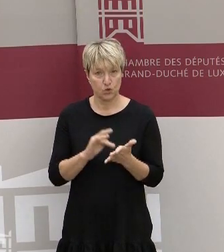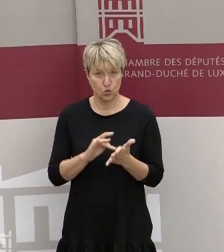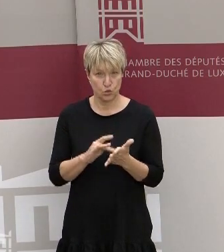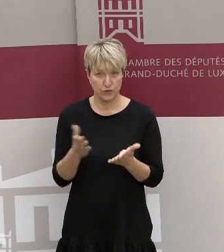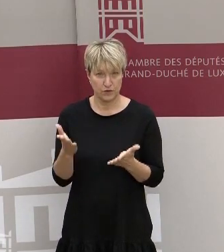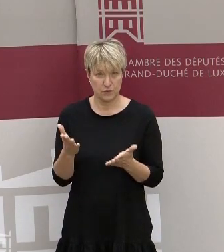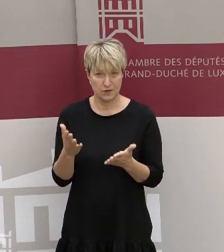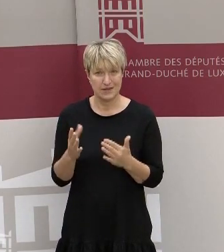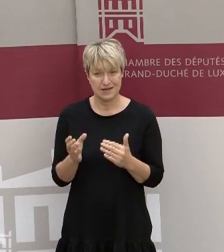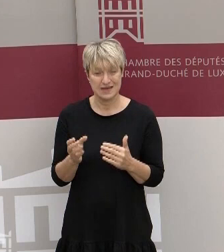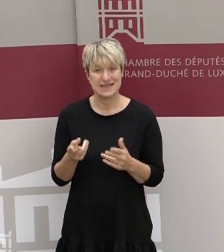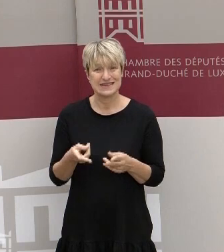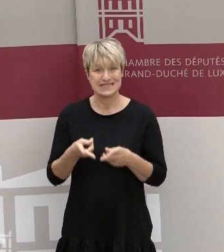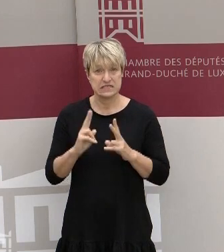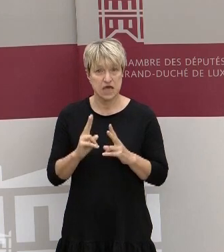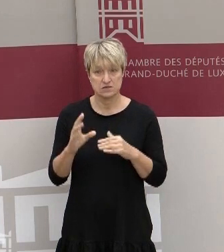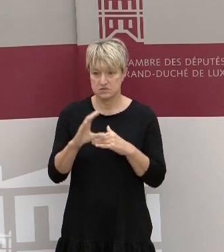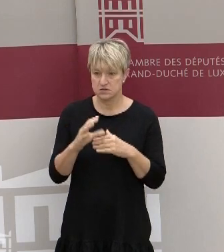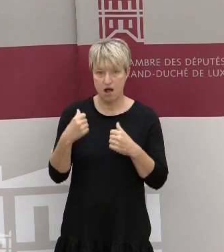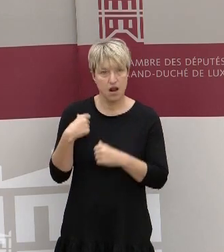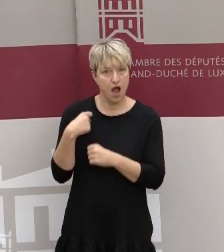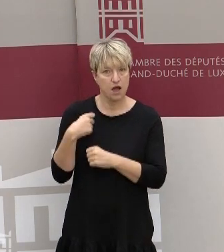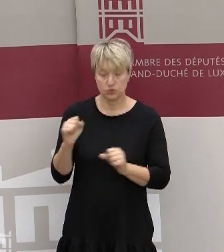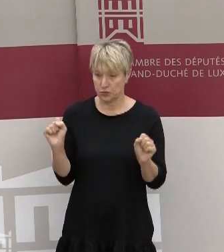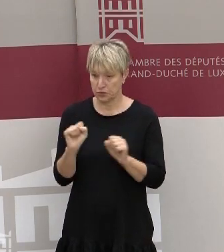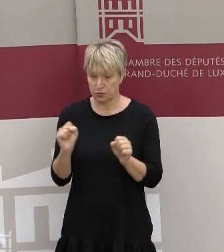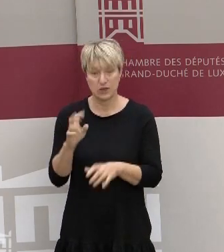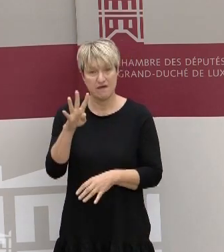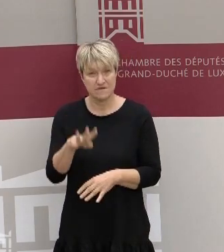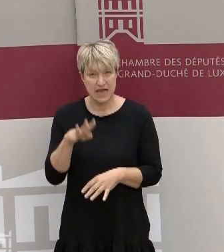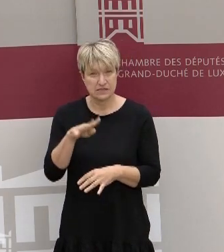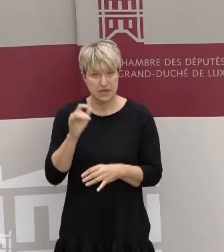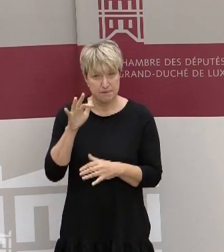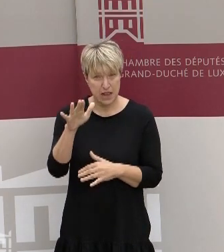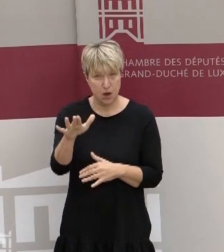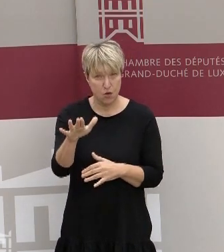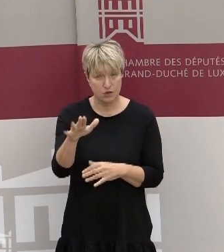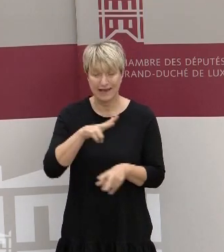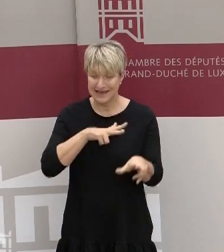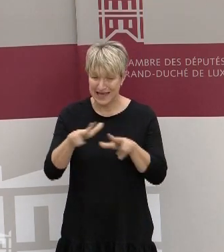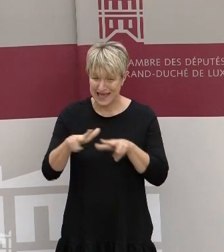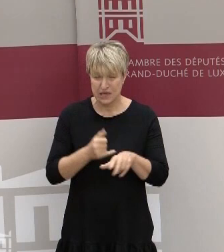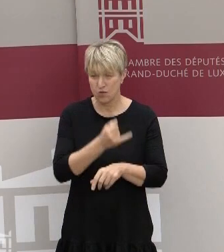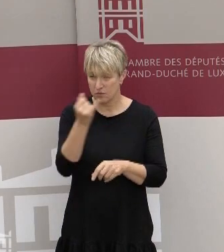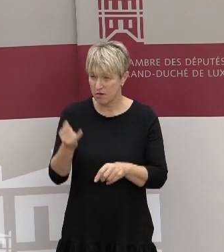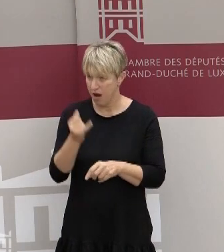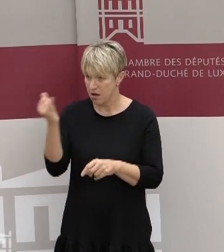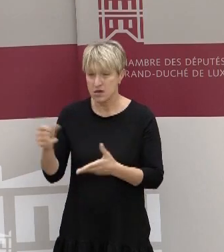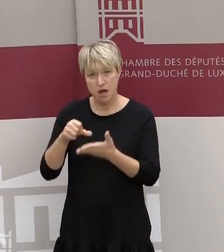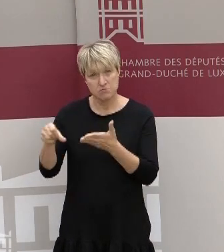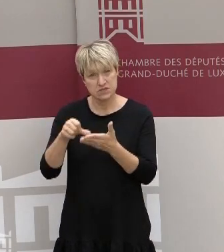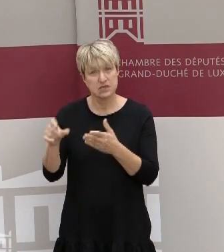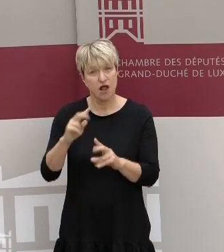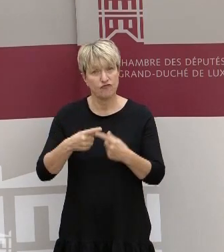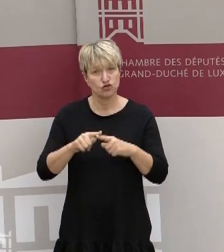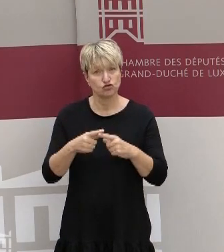nichts dagegen möchte. Die 14 Millionen, die die Stadt alle Jahre aus Subvention Loyer als Hilfe gibt, gehen nicht durch. Die 20